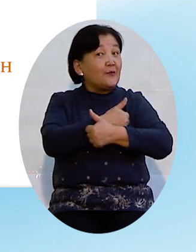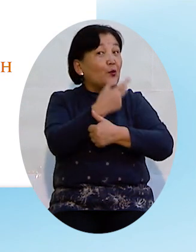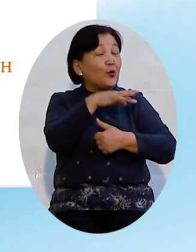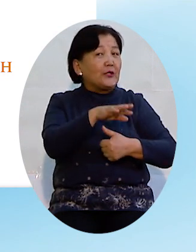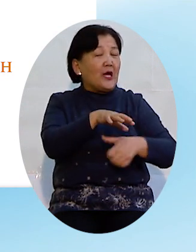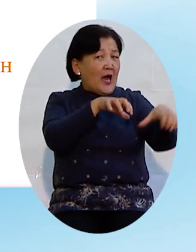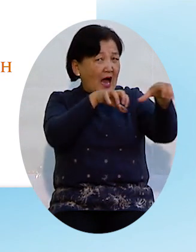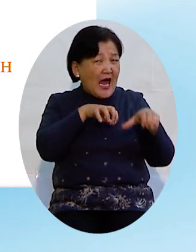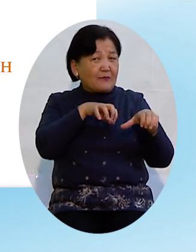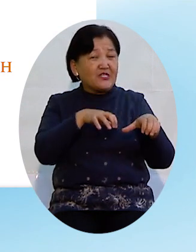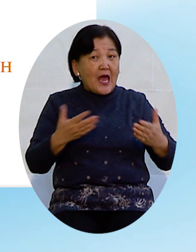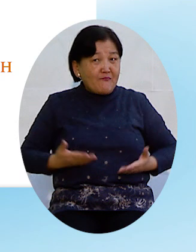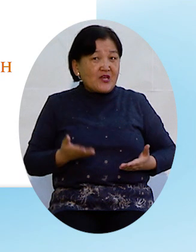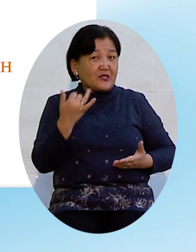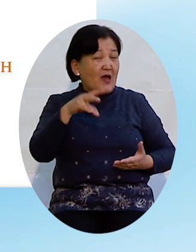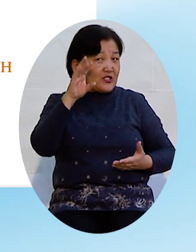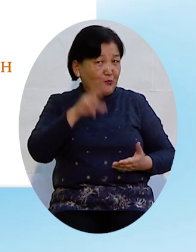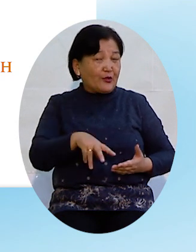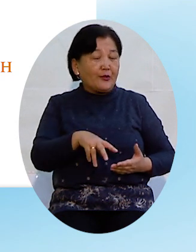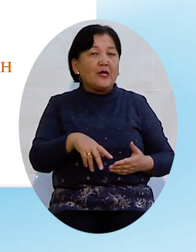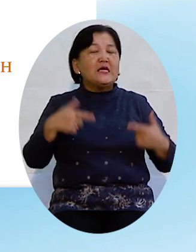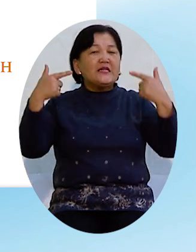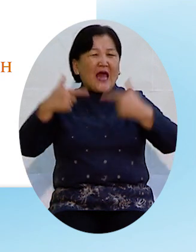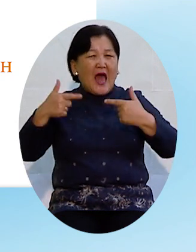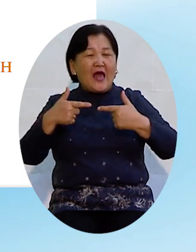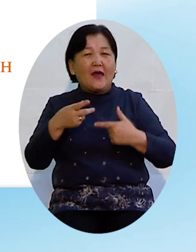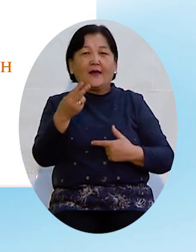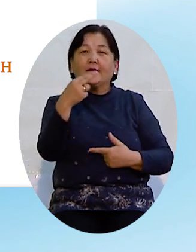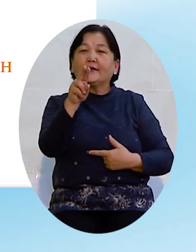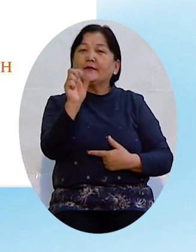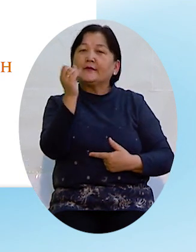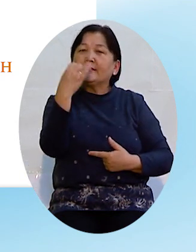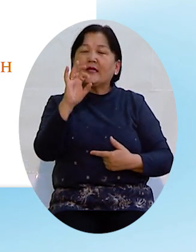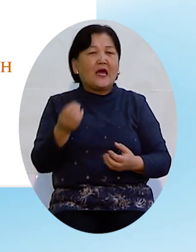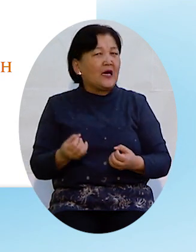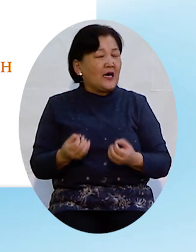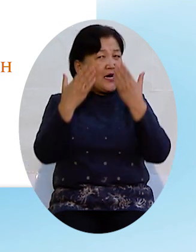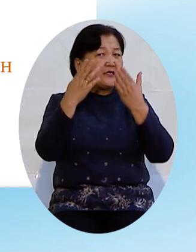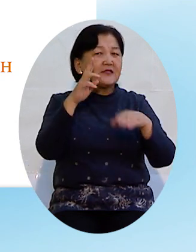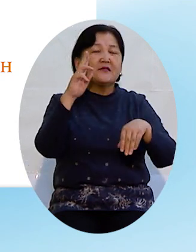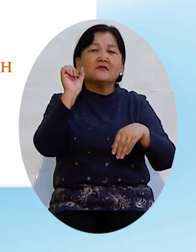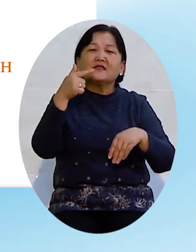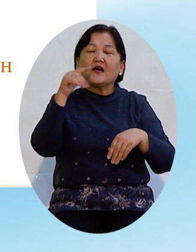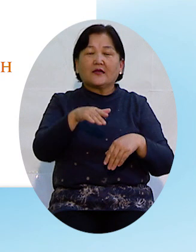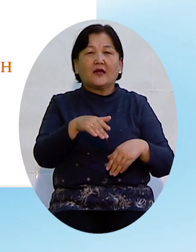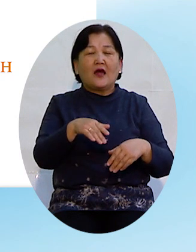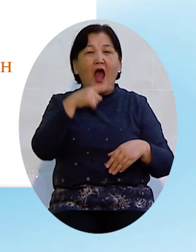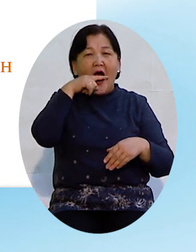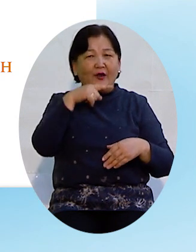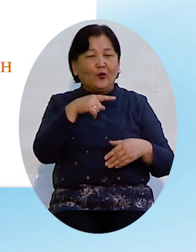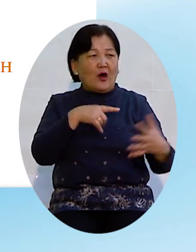байсан тэр айл маань ах дүнэр маань дайны цагт яасан? Адууган багшартал хураагаад